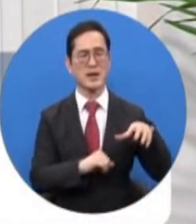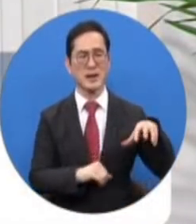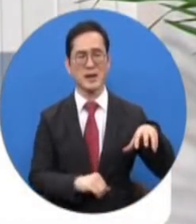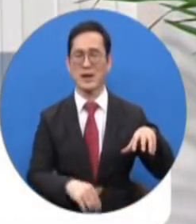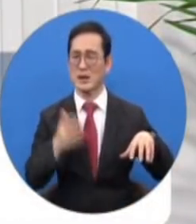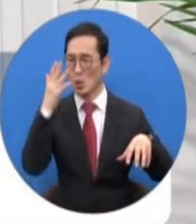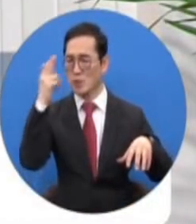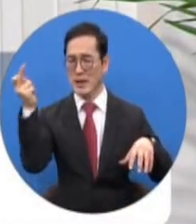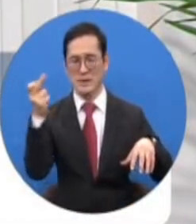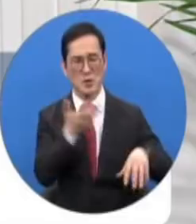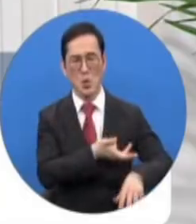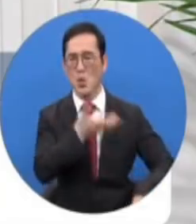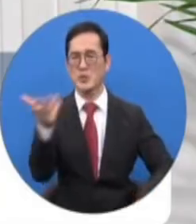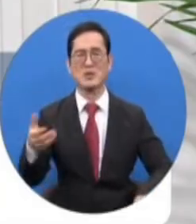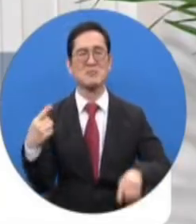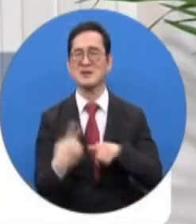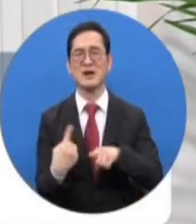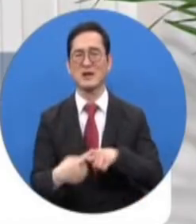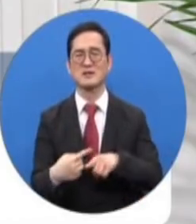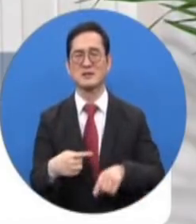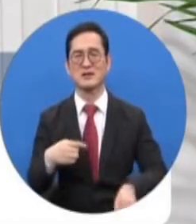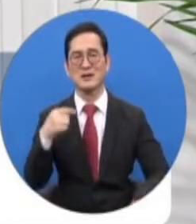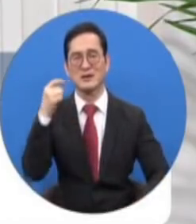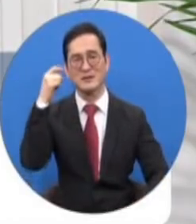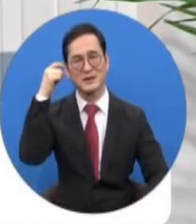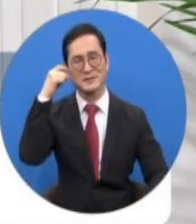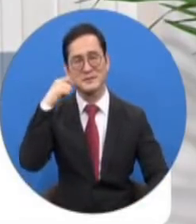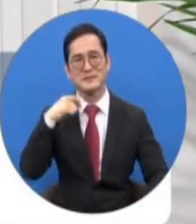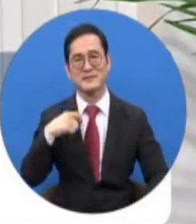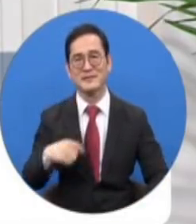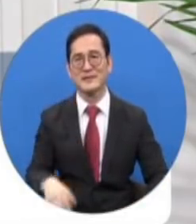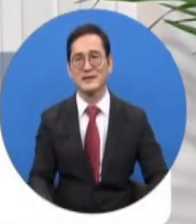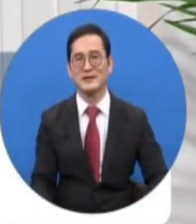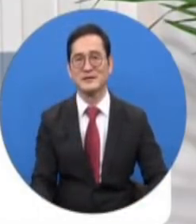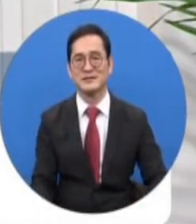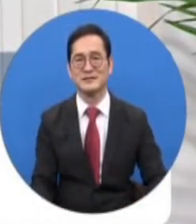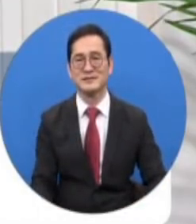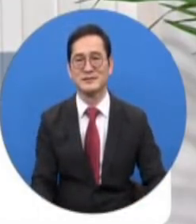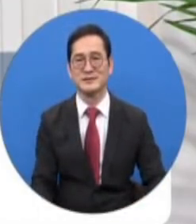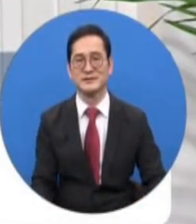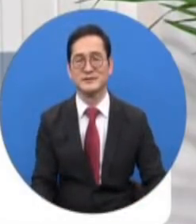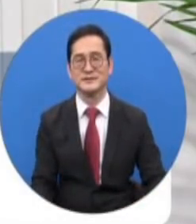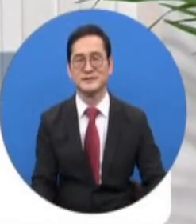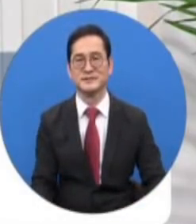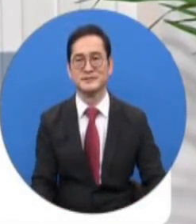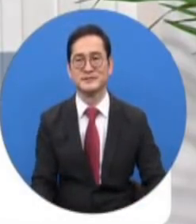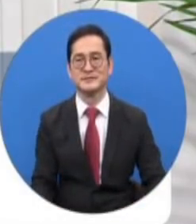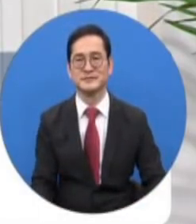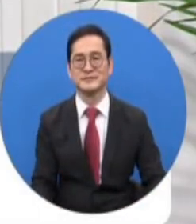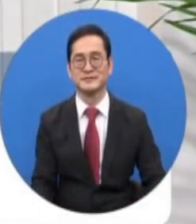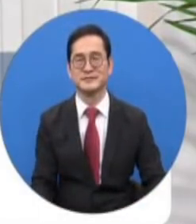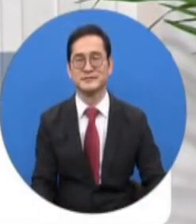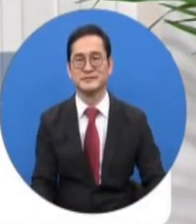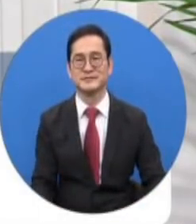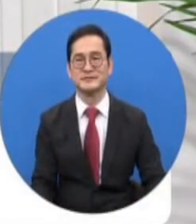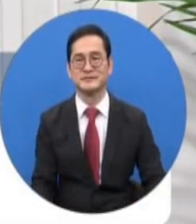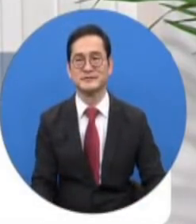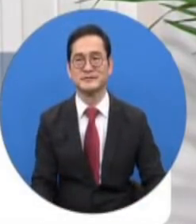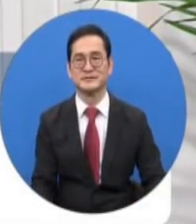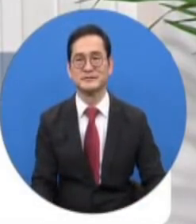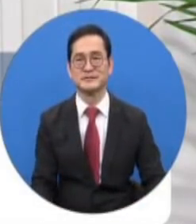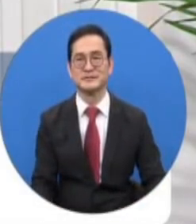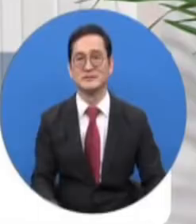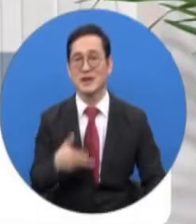용산으로 옮기는 것 말고 다른 의미가 있느냐. 아까 탈청와대 목적을 실현할 수 있냐 이런 약간 문을 품었었는데 지금 아까 본 것처럼